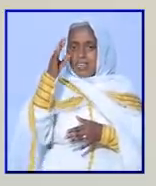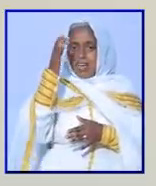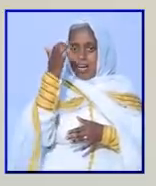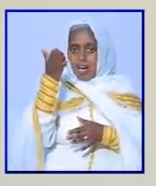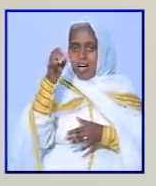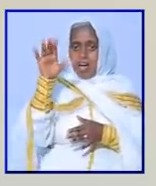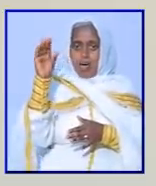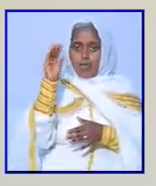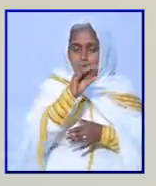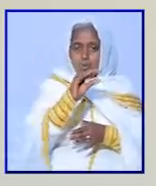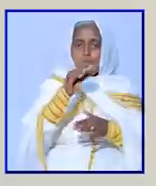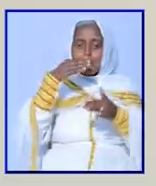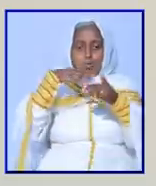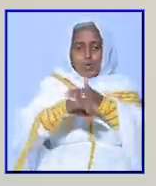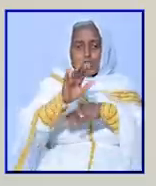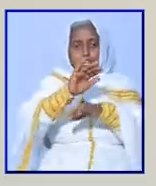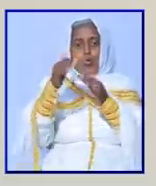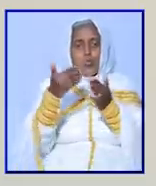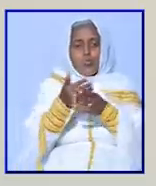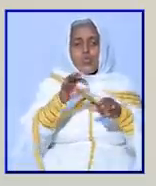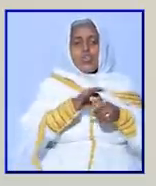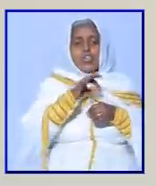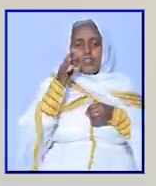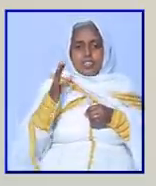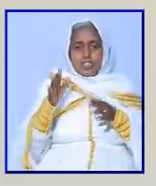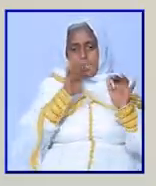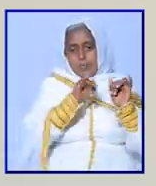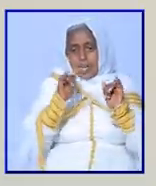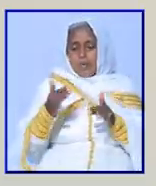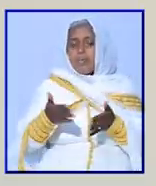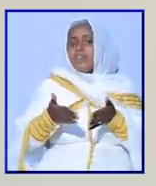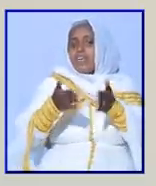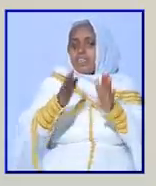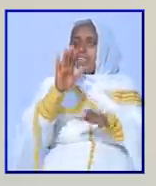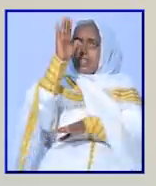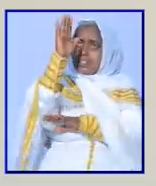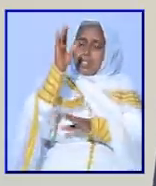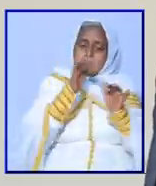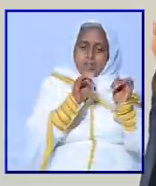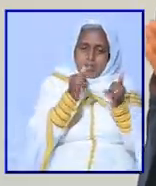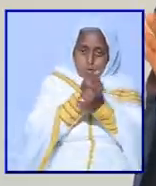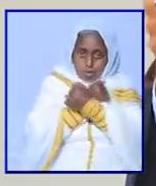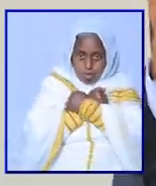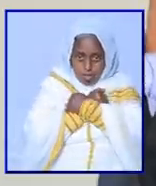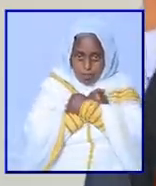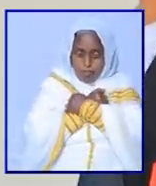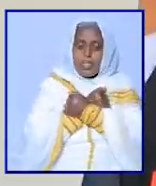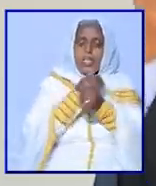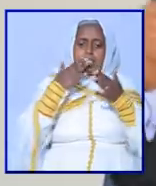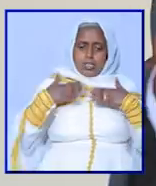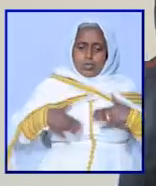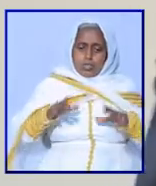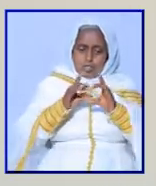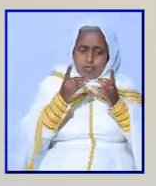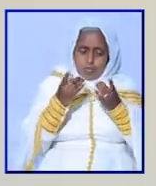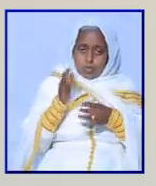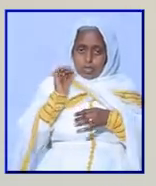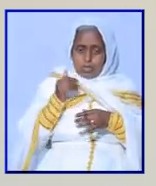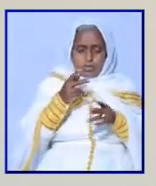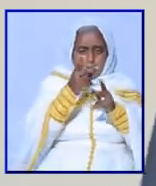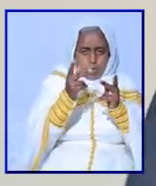በውስተ ኩሉ ነፍስትነ በከመ ፈቀደ። እግዚአብሔር እንደወደደ የሰውነት